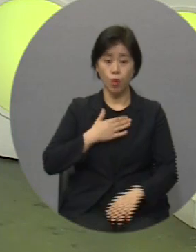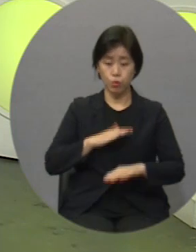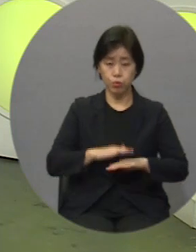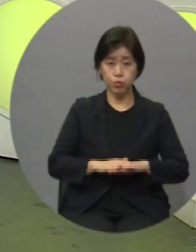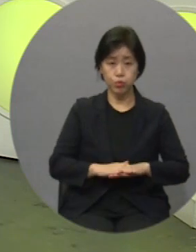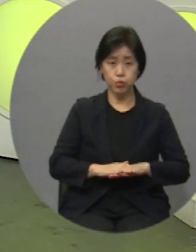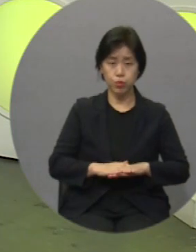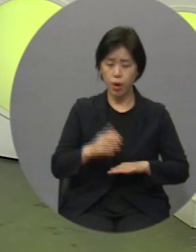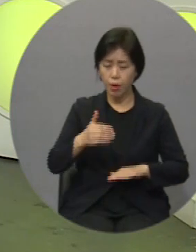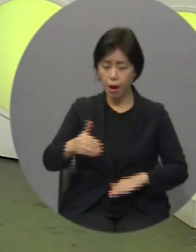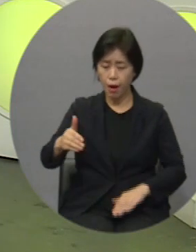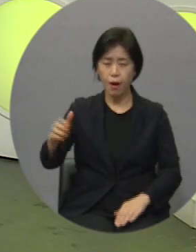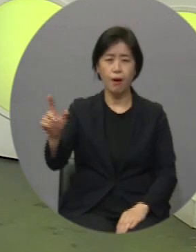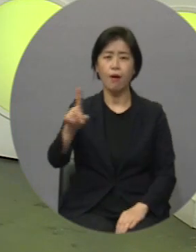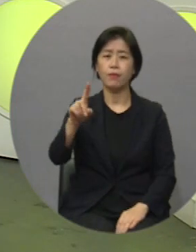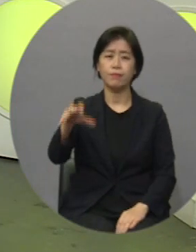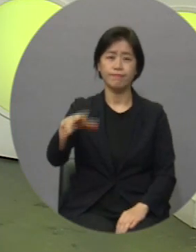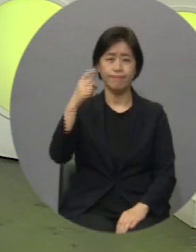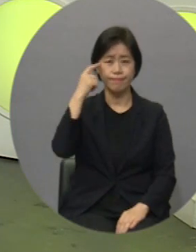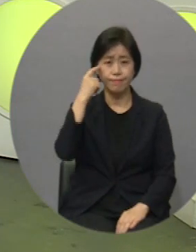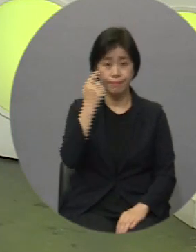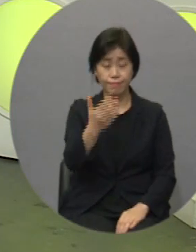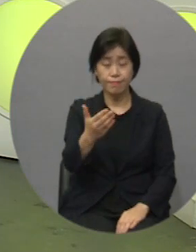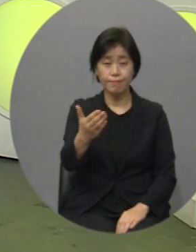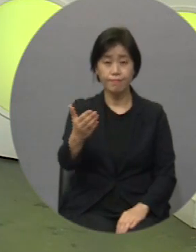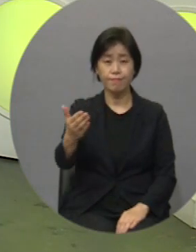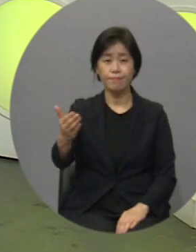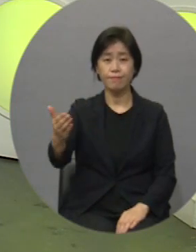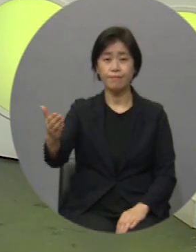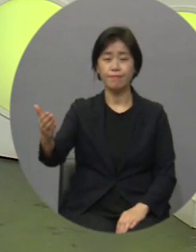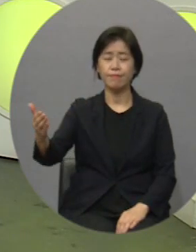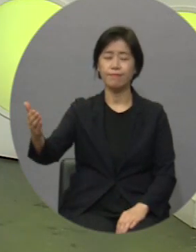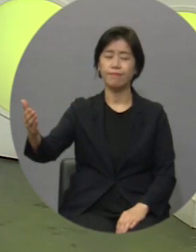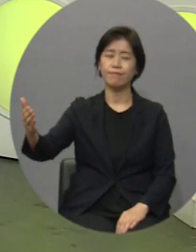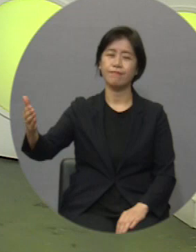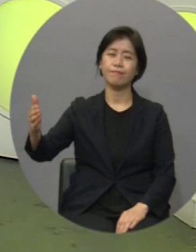나를 두고 어딜 갔나